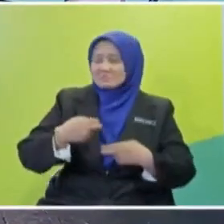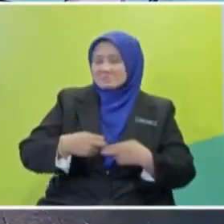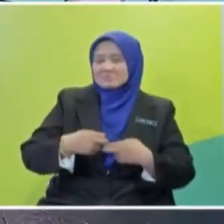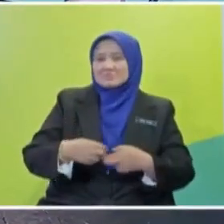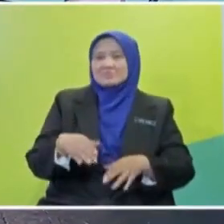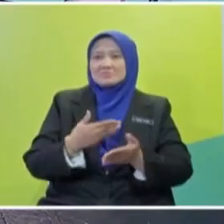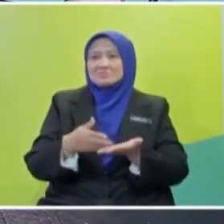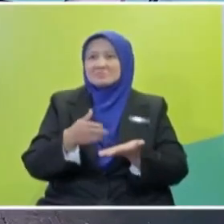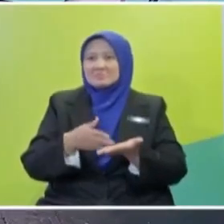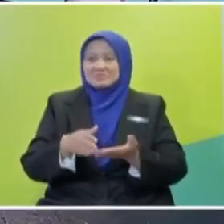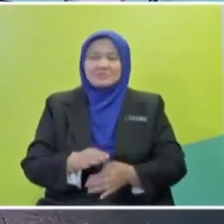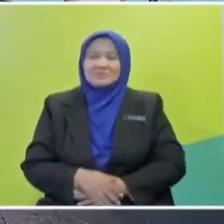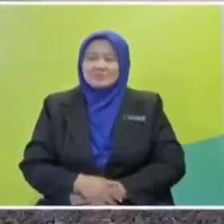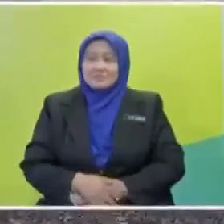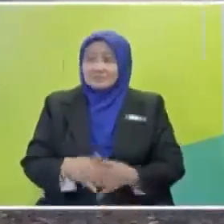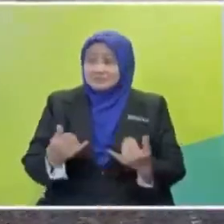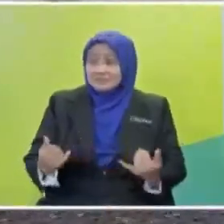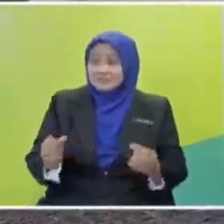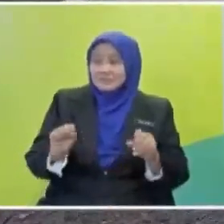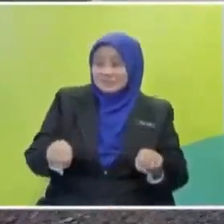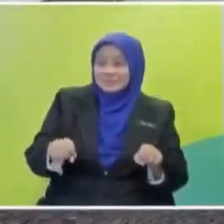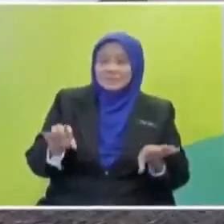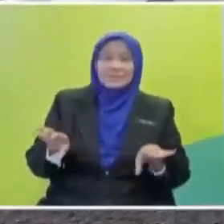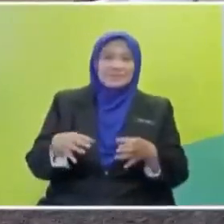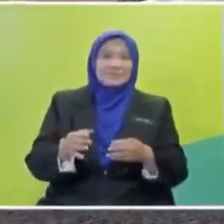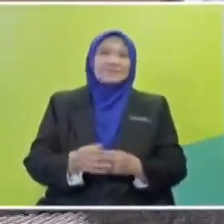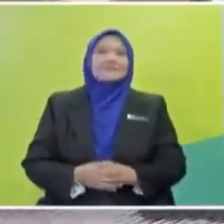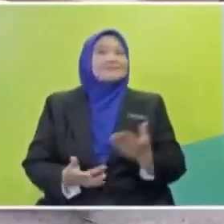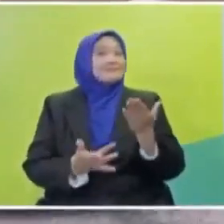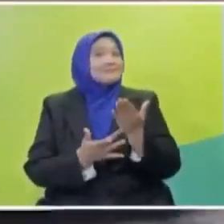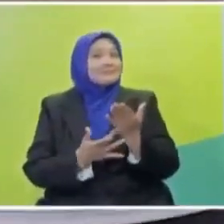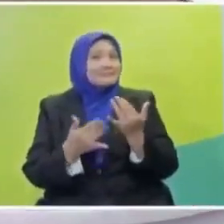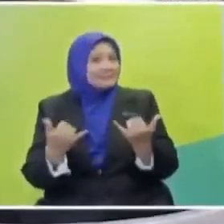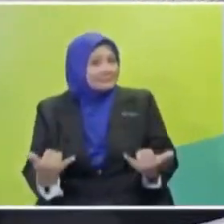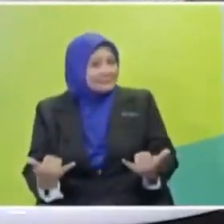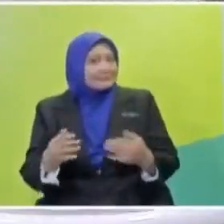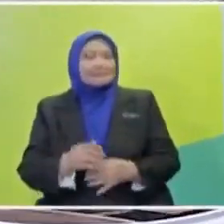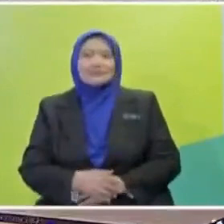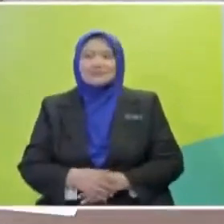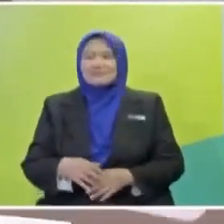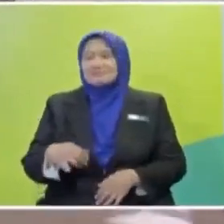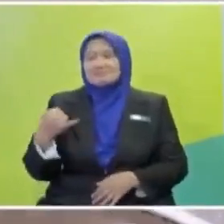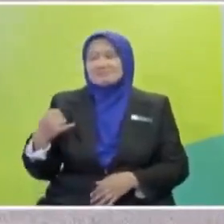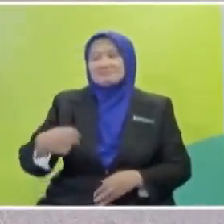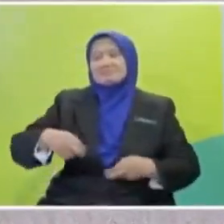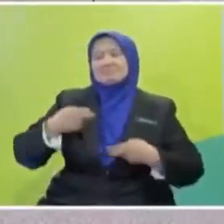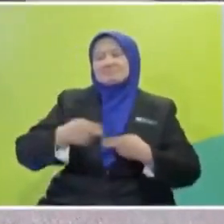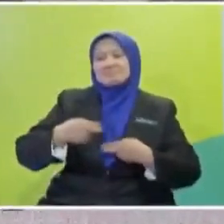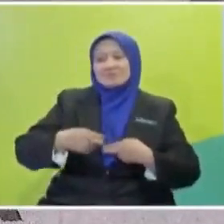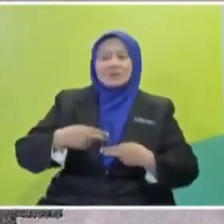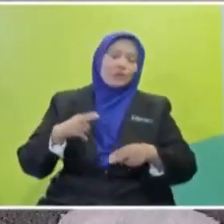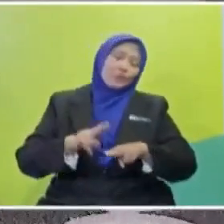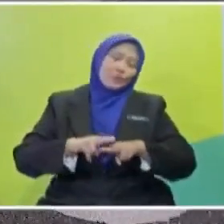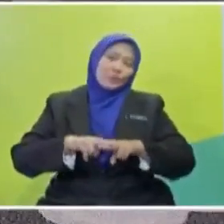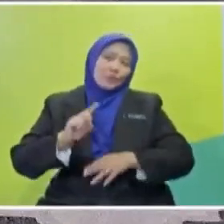dia yang buat. Oh, ya ke? Ya. Adalah. Nampak? Bergeraklah sendiri. Kakak. Kita tak payah susah-susah. Kita duduk sini.